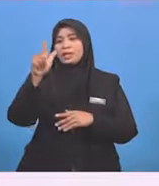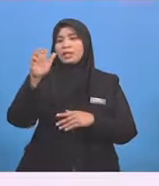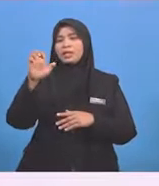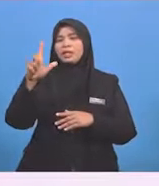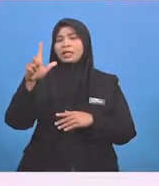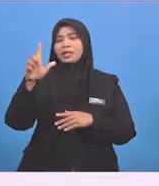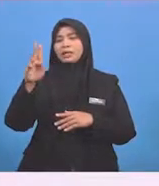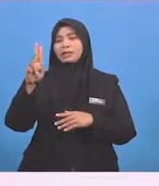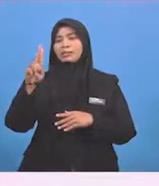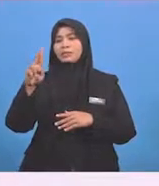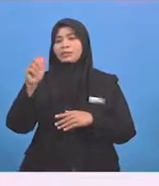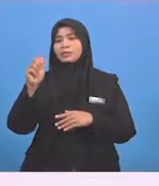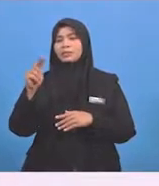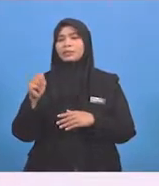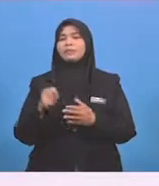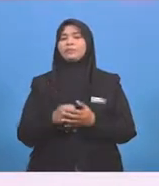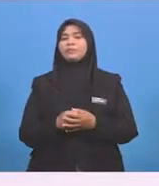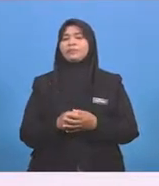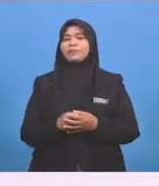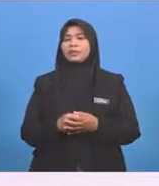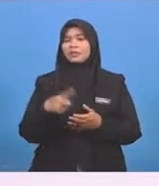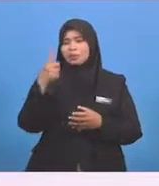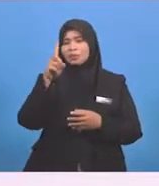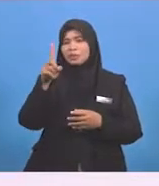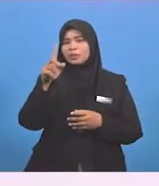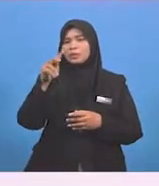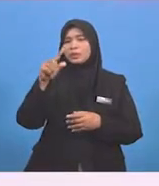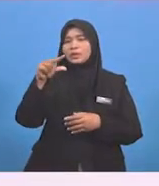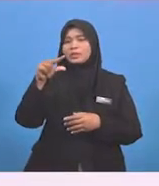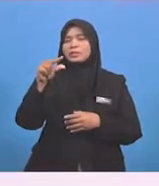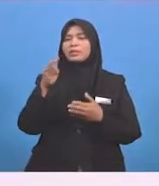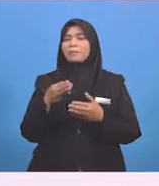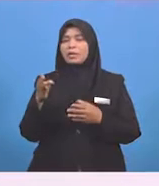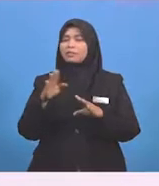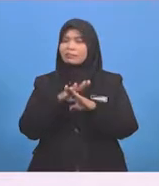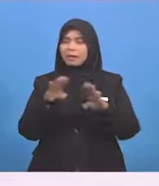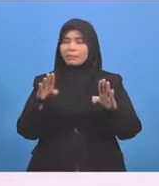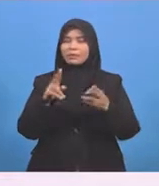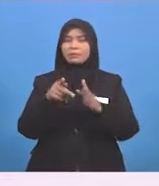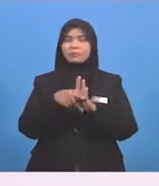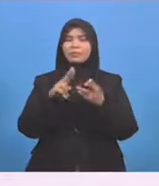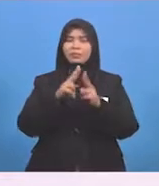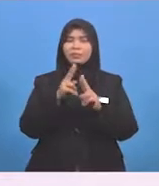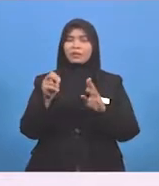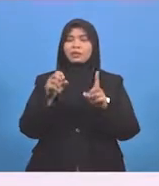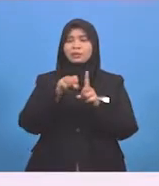dibebaskan semasa pembekuan bagi 1 kilogram bahan tanpa perubahan suhu.